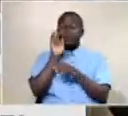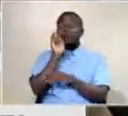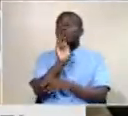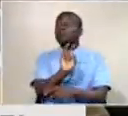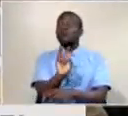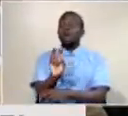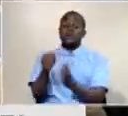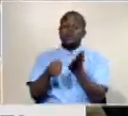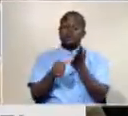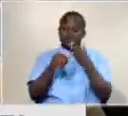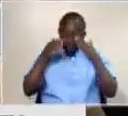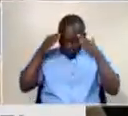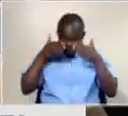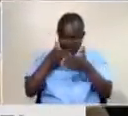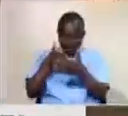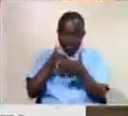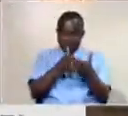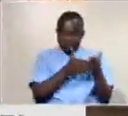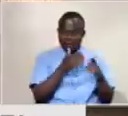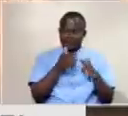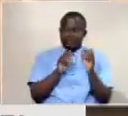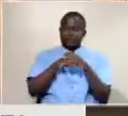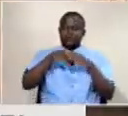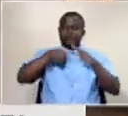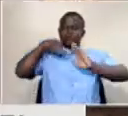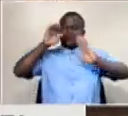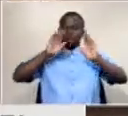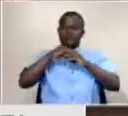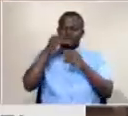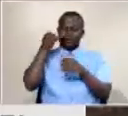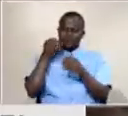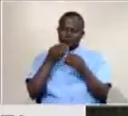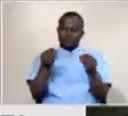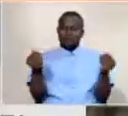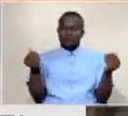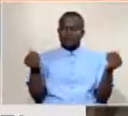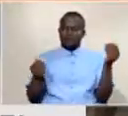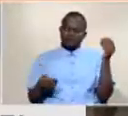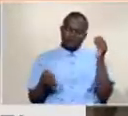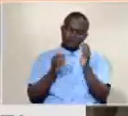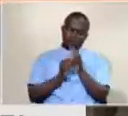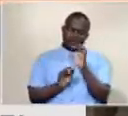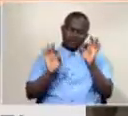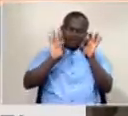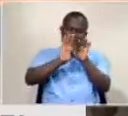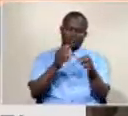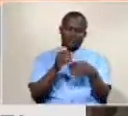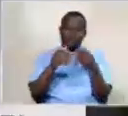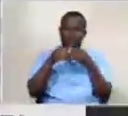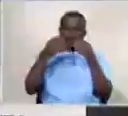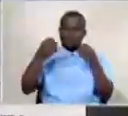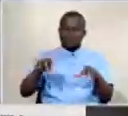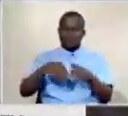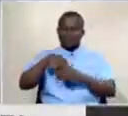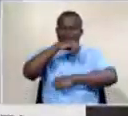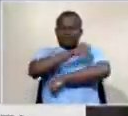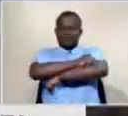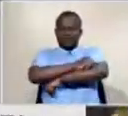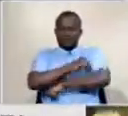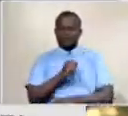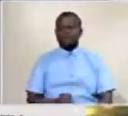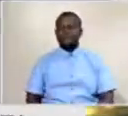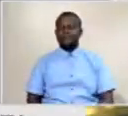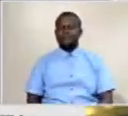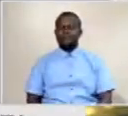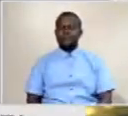kurebera ibibazo mu baturage bibugarije, ahubwo bagomba kugira uruhare rukomeye mu kubikemura. Icyihutirwa mu maguru mashya akaba ari icy'abana batishuri. Munyaneza Geoffrey mu